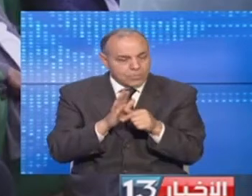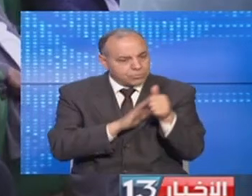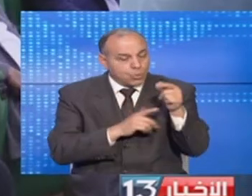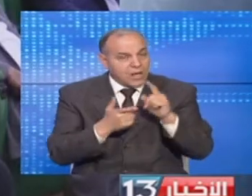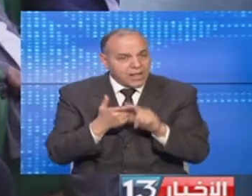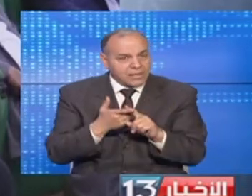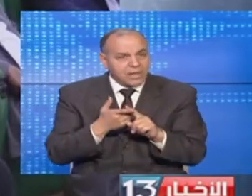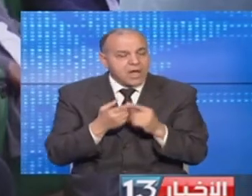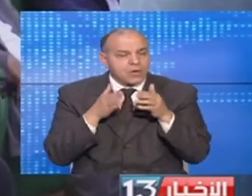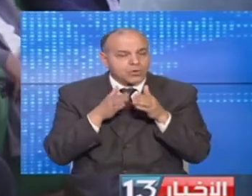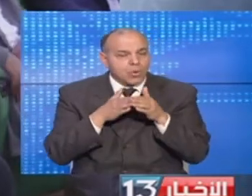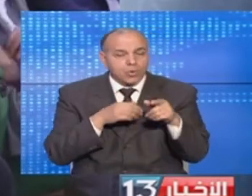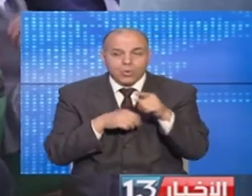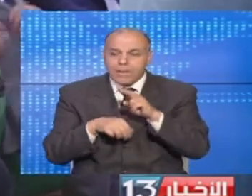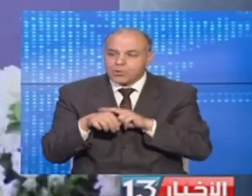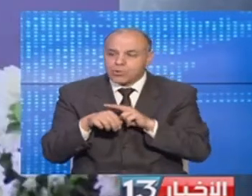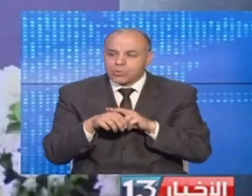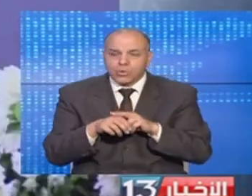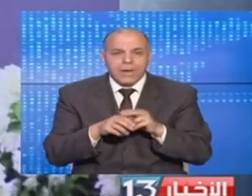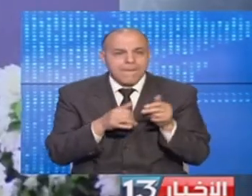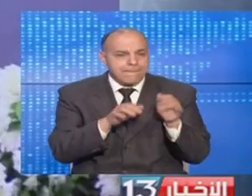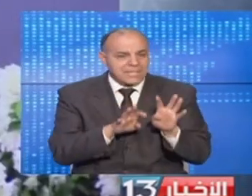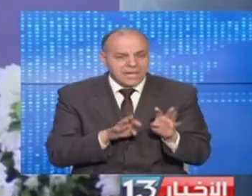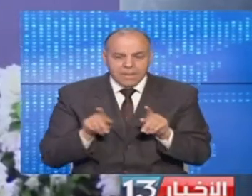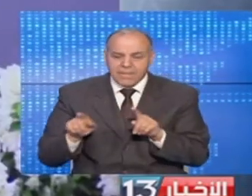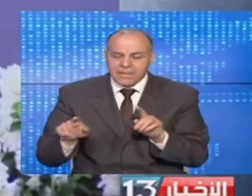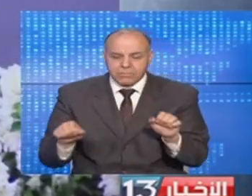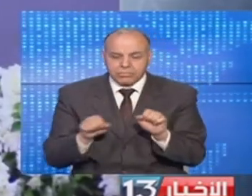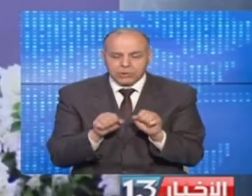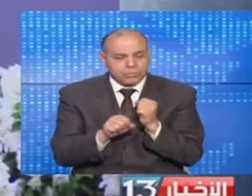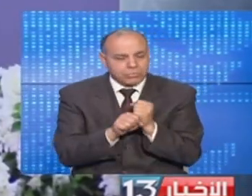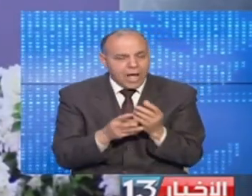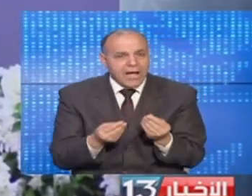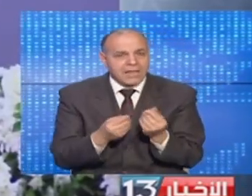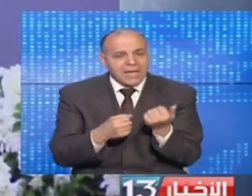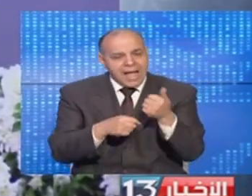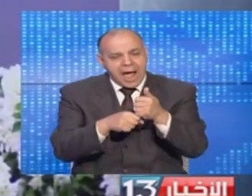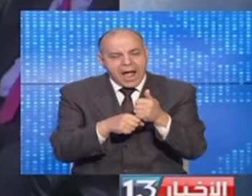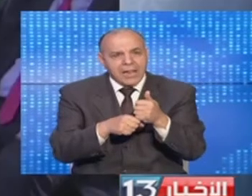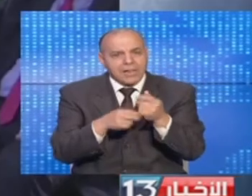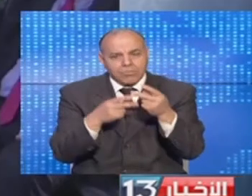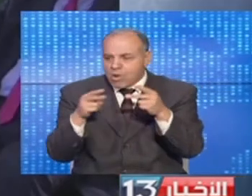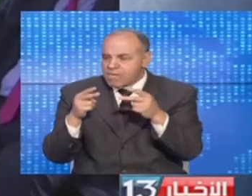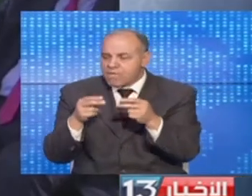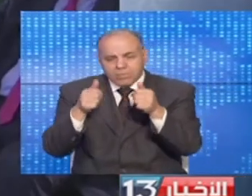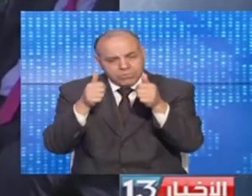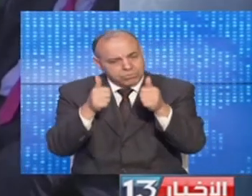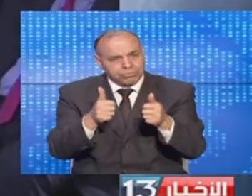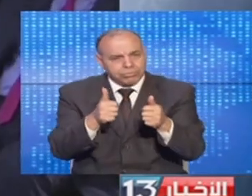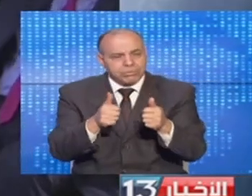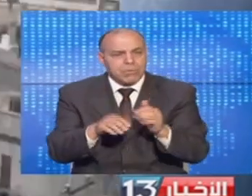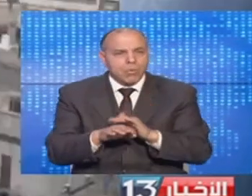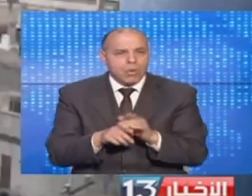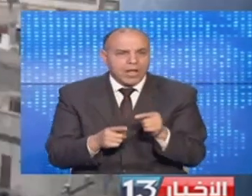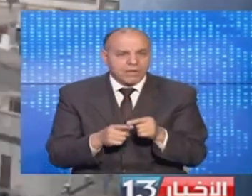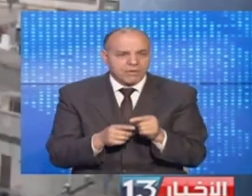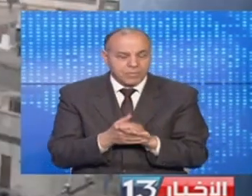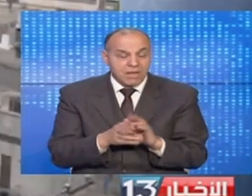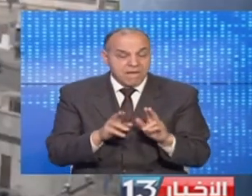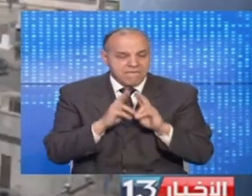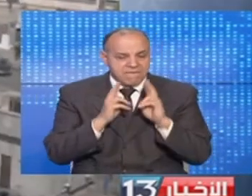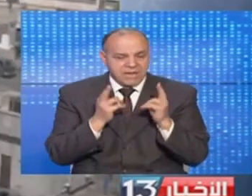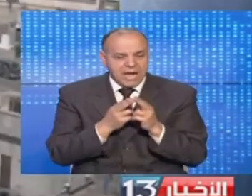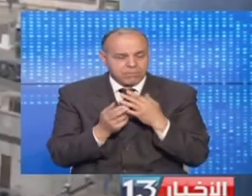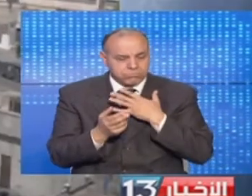مناشدا ممثلي المجلسين بذل مزيد من الجهد لاحداث اكبر توافق ممكن في هذا المجال دولي